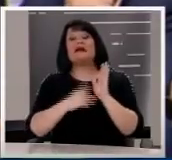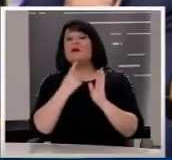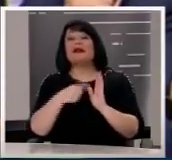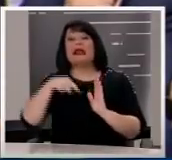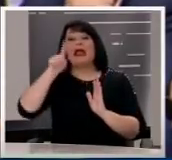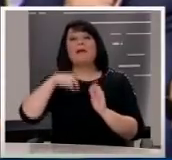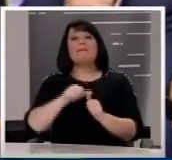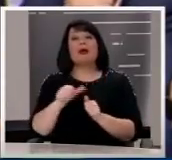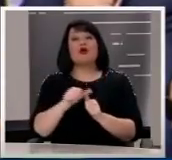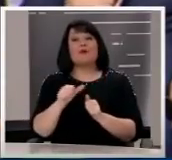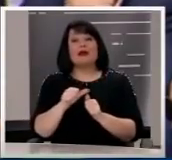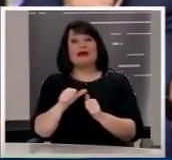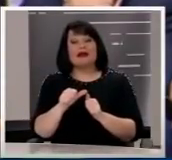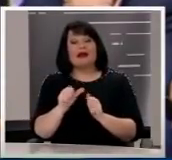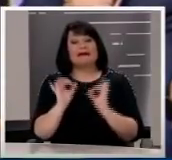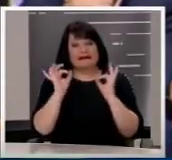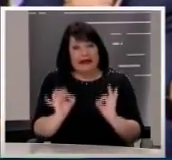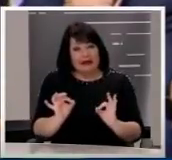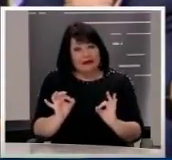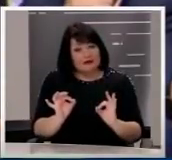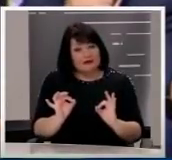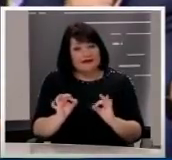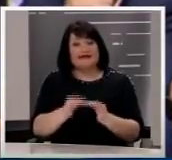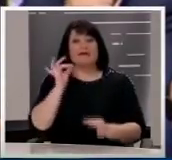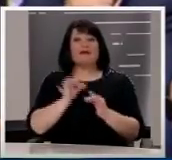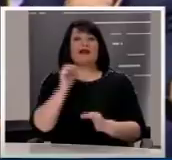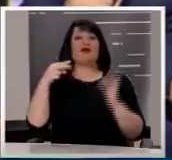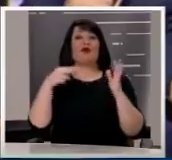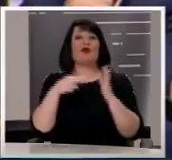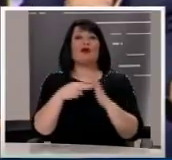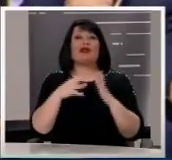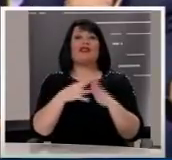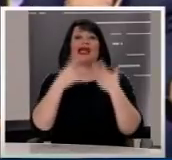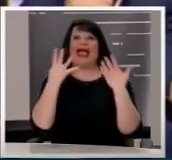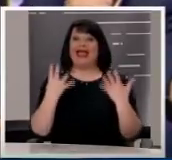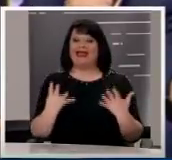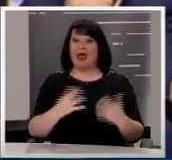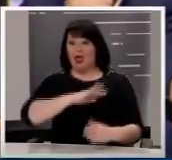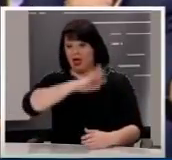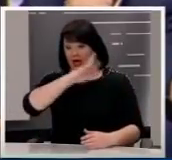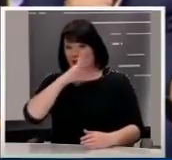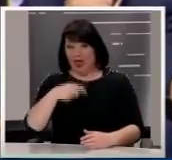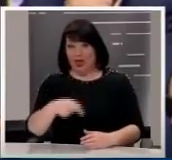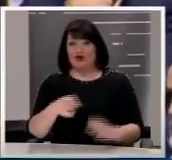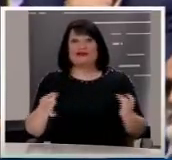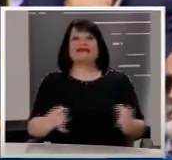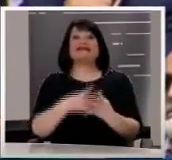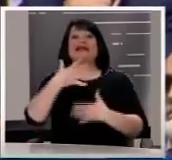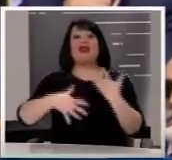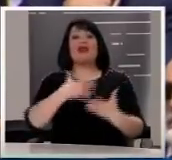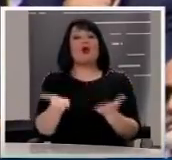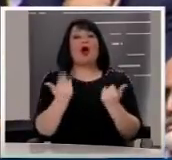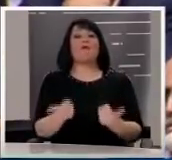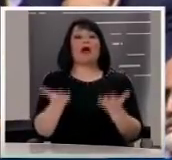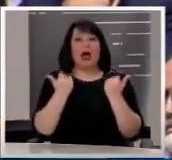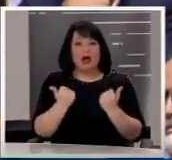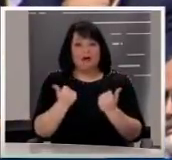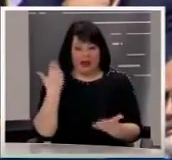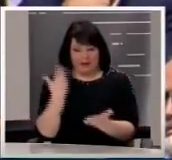ημερομηνία, στην καθορισμένη από το Σύνταγμα, το Σεπτέμβριο του 19, και μέχρι τότε δεν θα υπάρχει σκανδαλολογία, θα